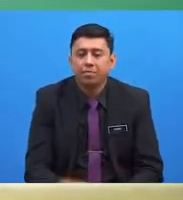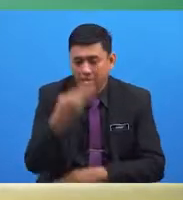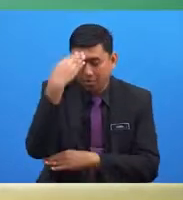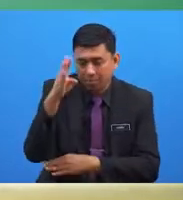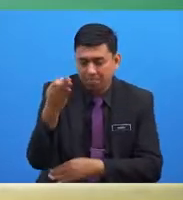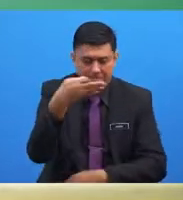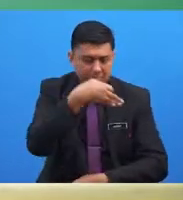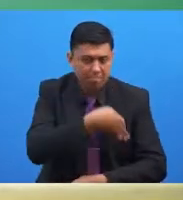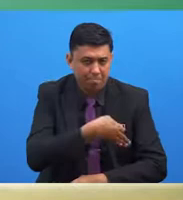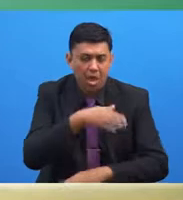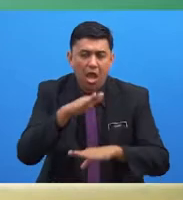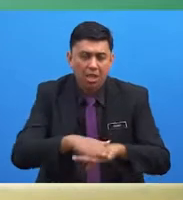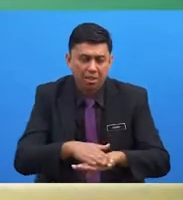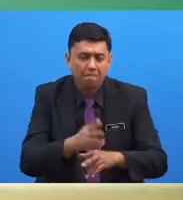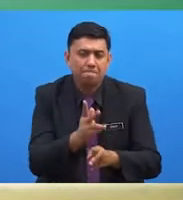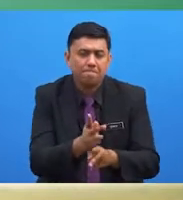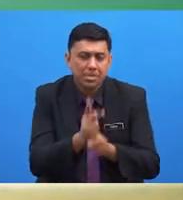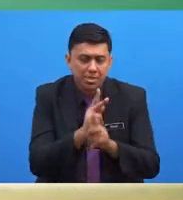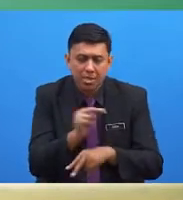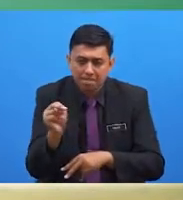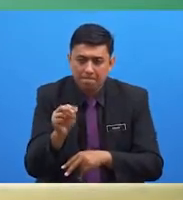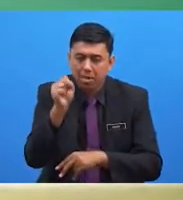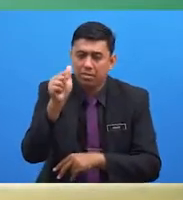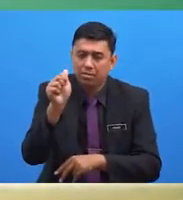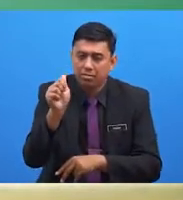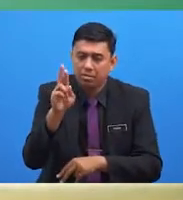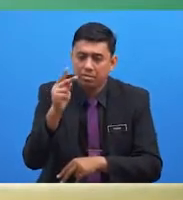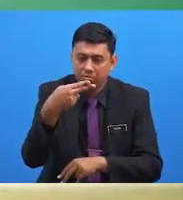Bagi faedah atas pinjaman sarah pula, nilai